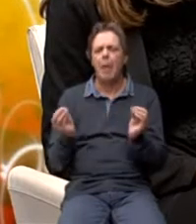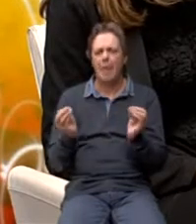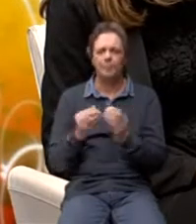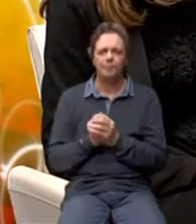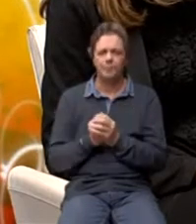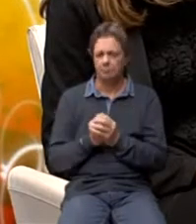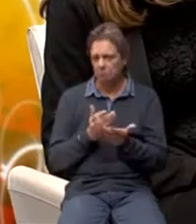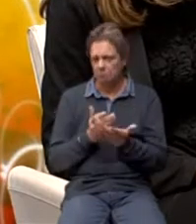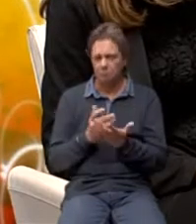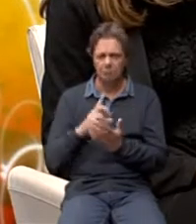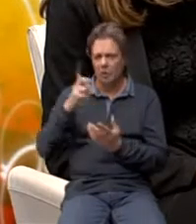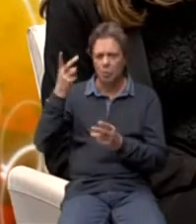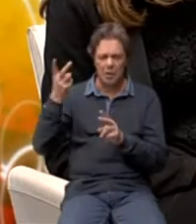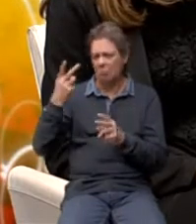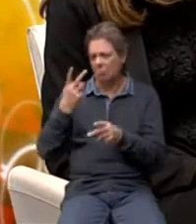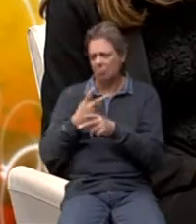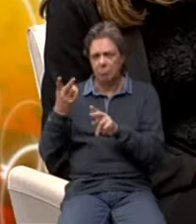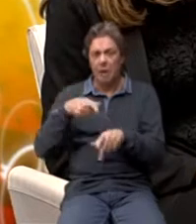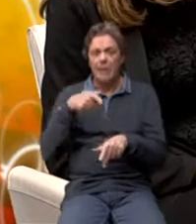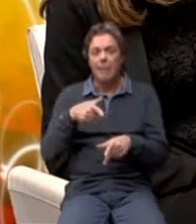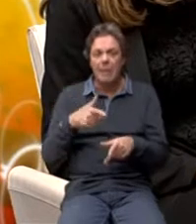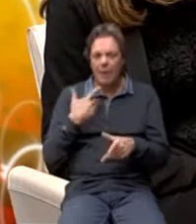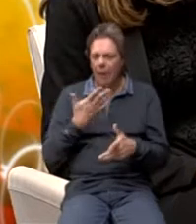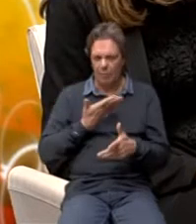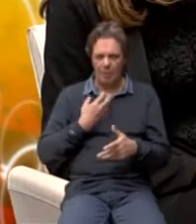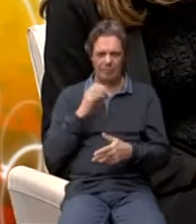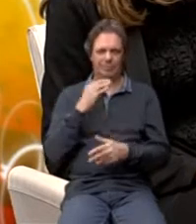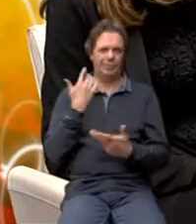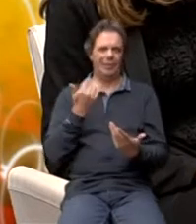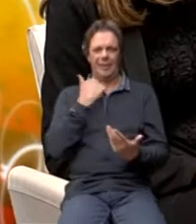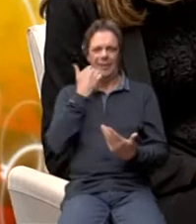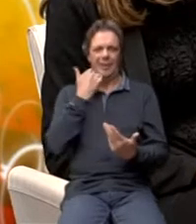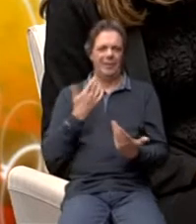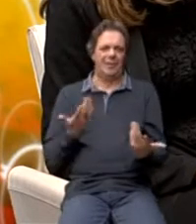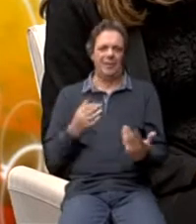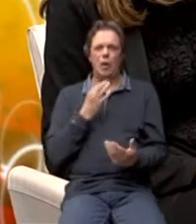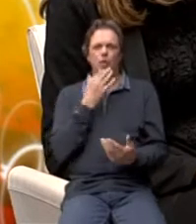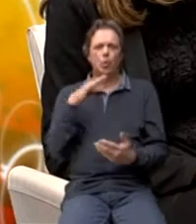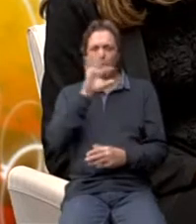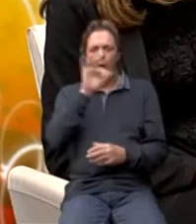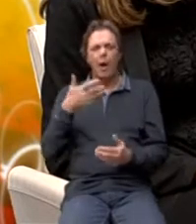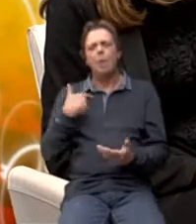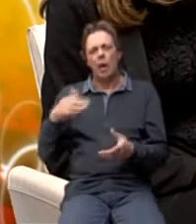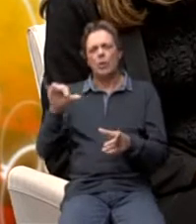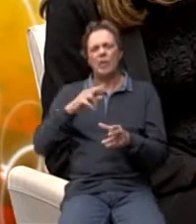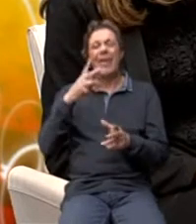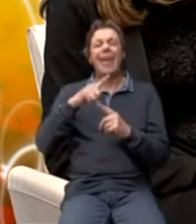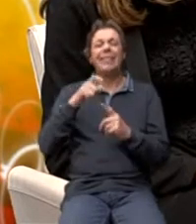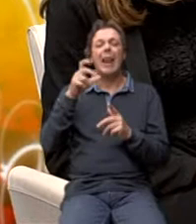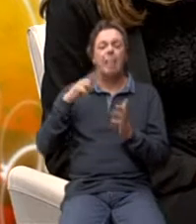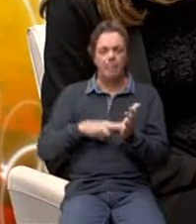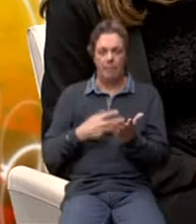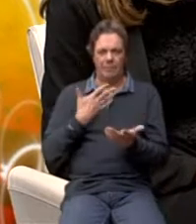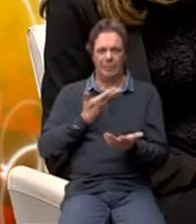za nas, da bi te banane dozrijele, može se koristiti etilen. To je dopušteno. Ako hoćete proizvoditi, recimo,